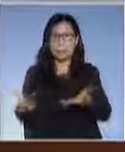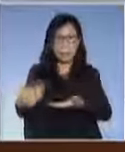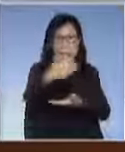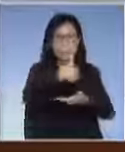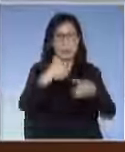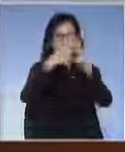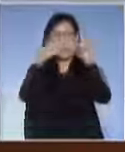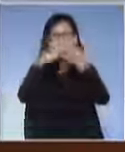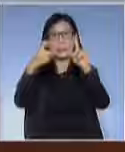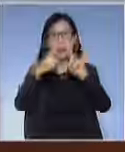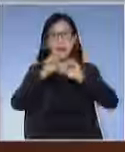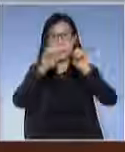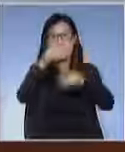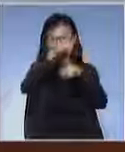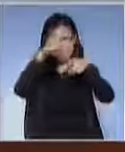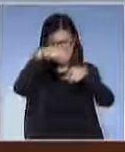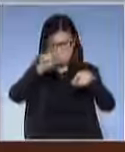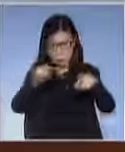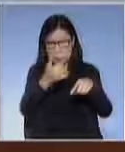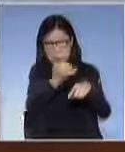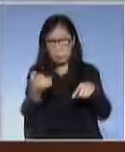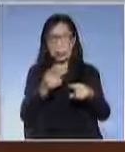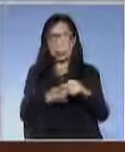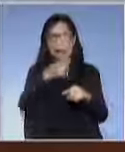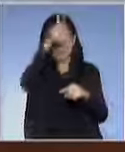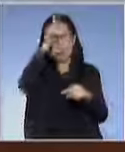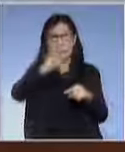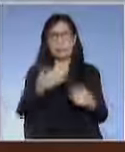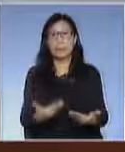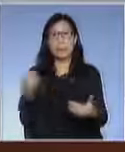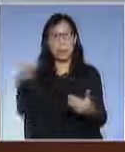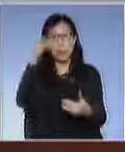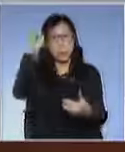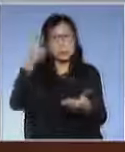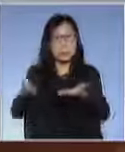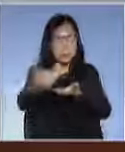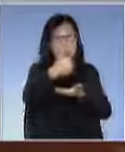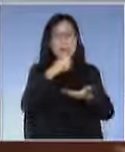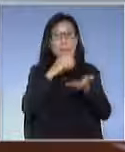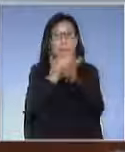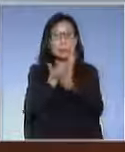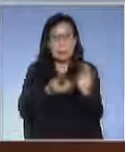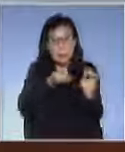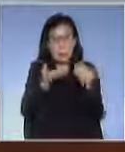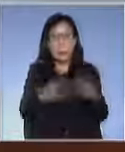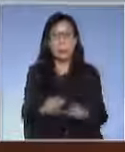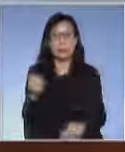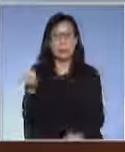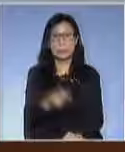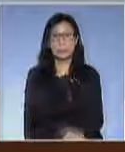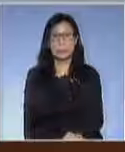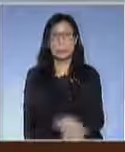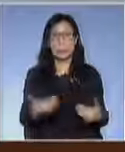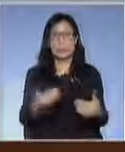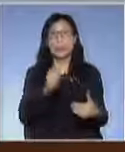19份意見書。政府當局在研究收集到的意見後，已在